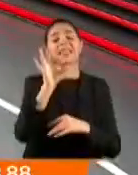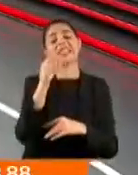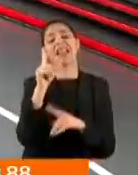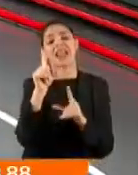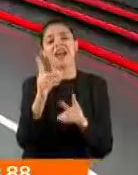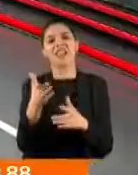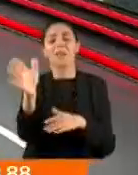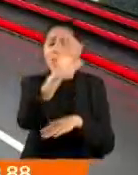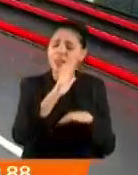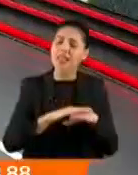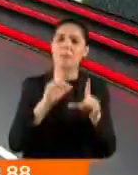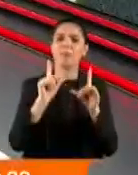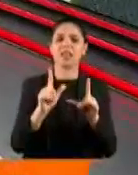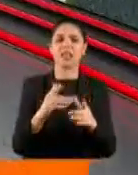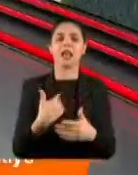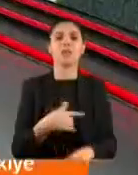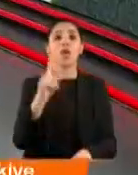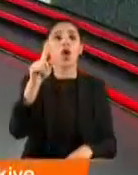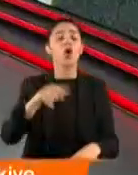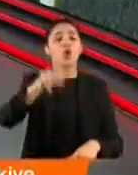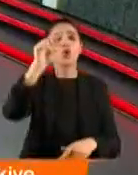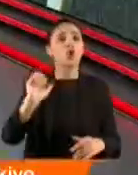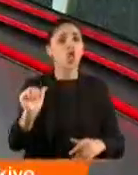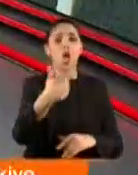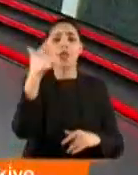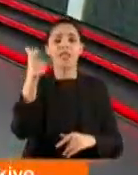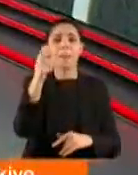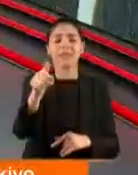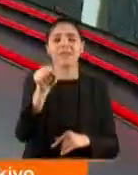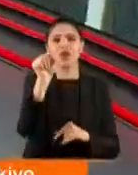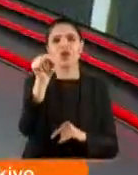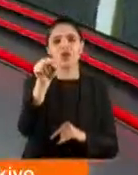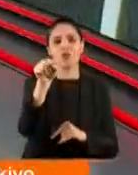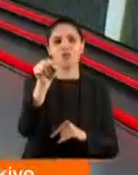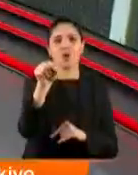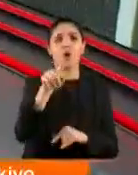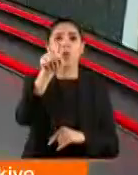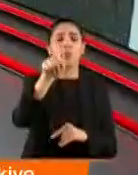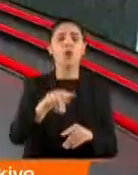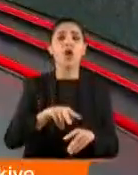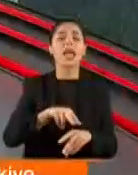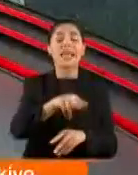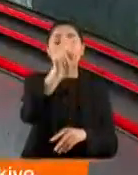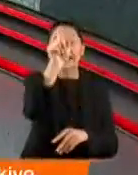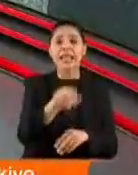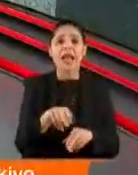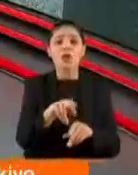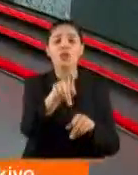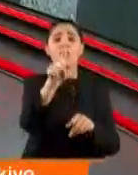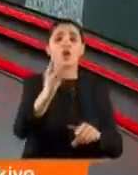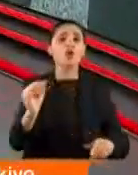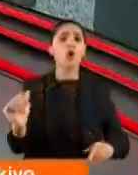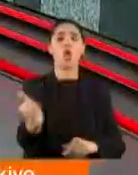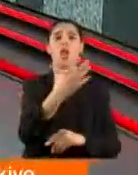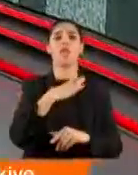güzel hareket diyoruz ve alkışlıyoruz kendisini. Günün öne çıkan görüntülerinden biriydi. Tabii yaya geçidinin önemini bir kez daha anladık aslında orada. Çünkü